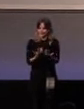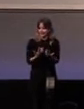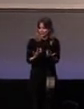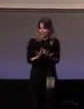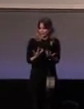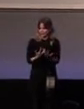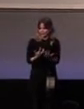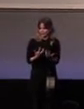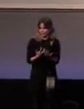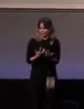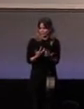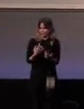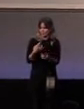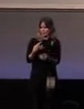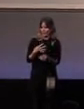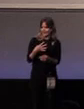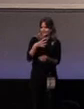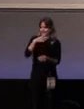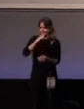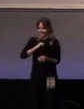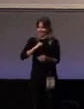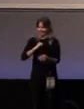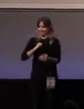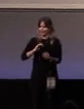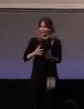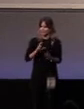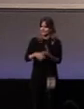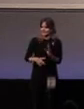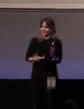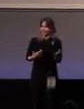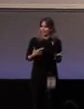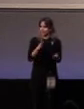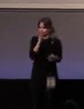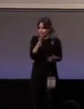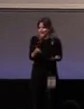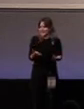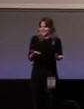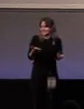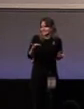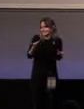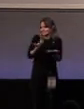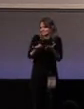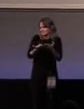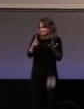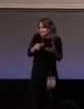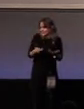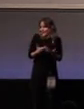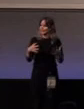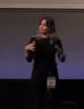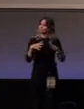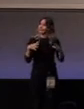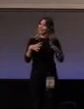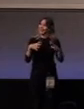white mijn able-bodied en strijd was een paar henzelf